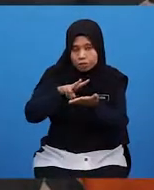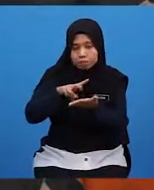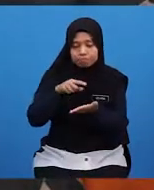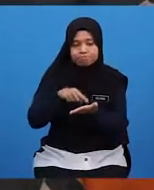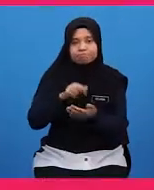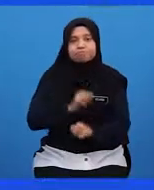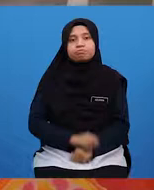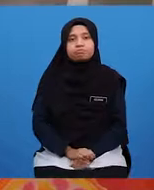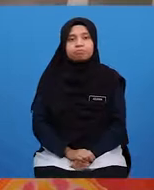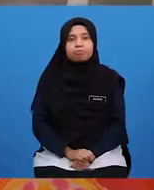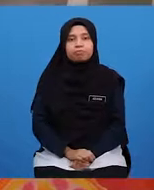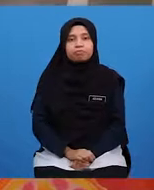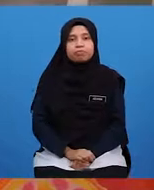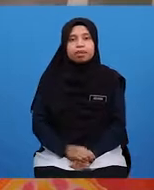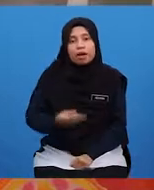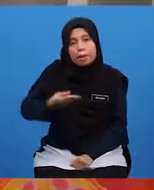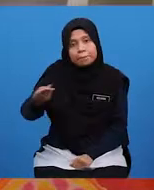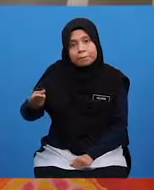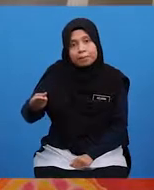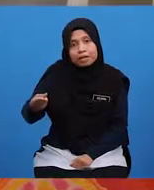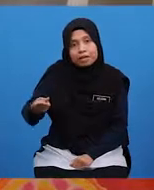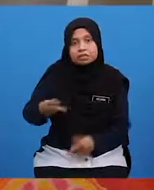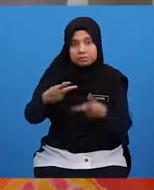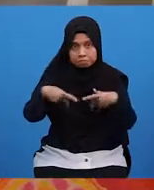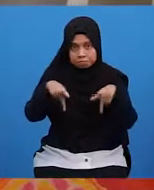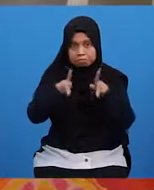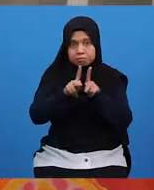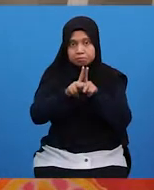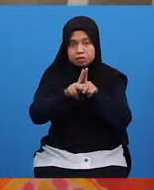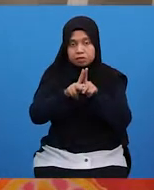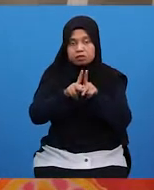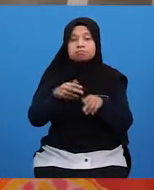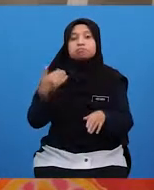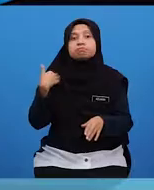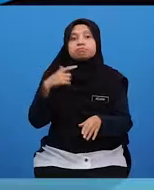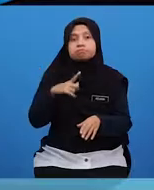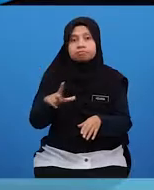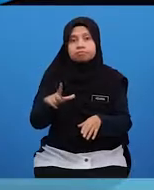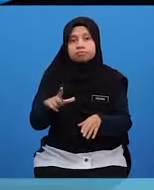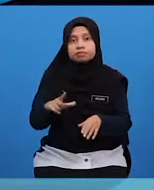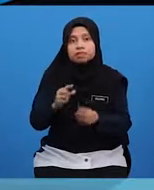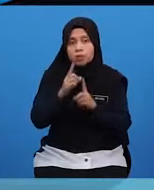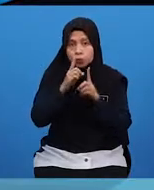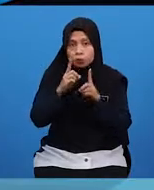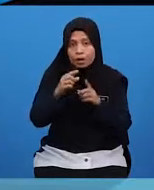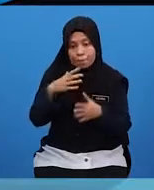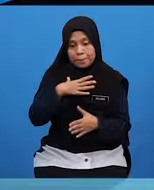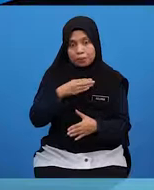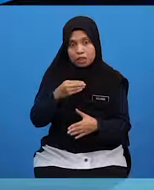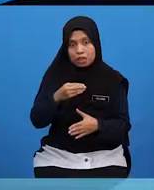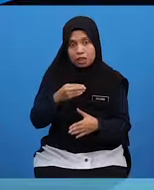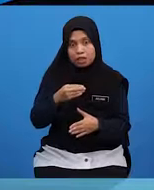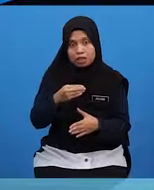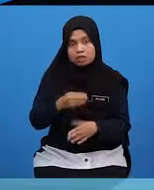ini. Bahan utama bagi penyediaan lilin batik terap adalah lilin putih,